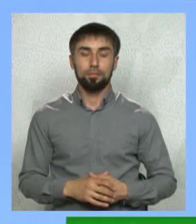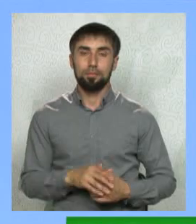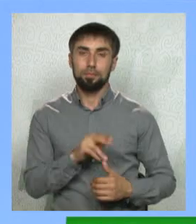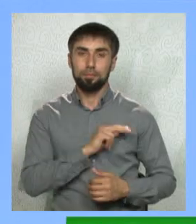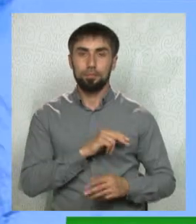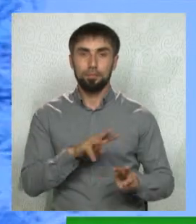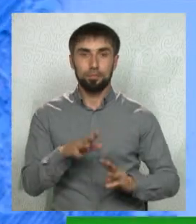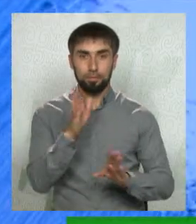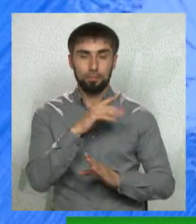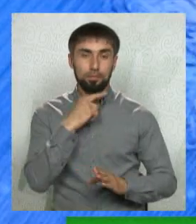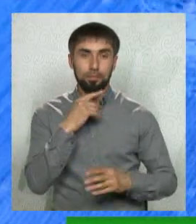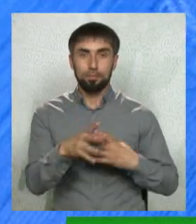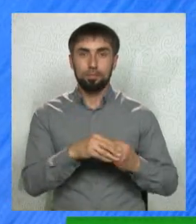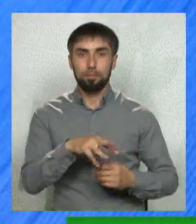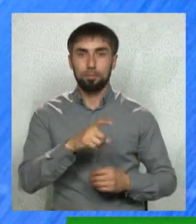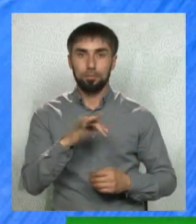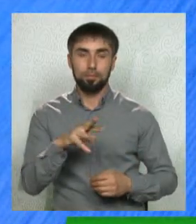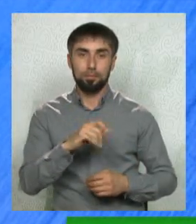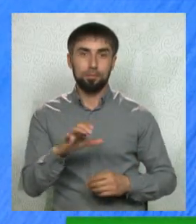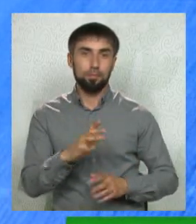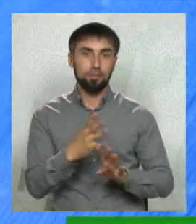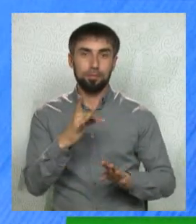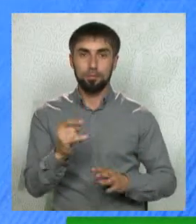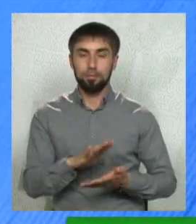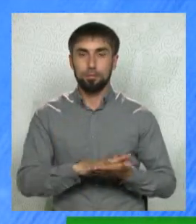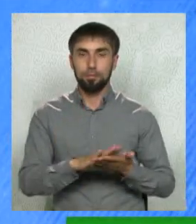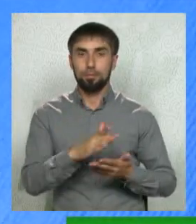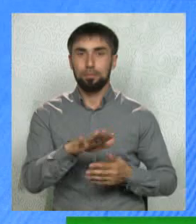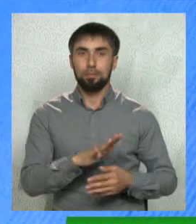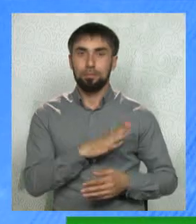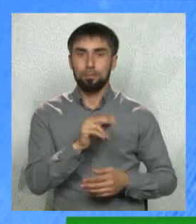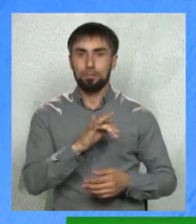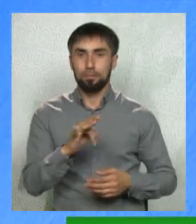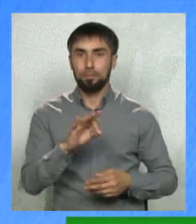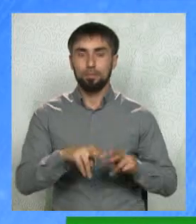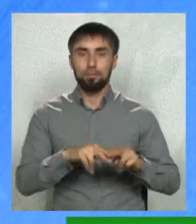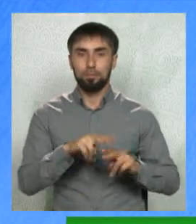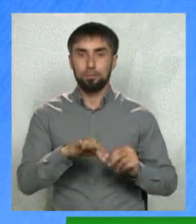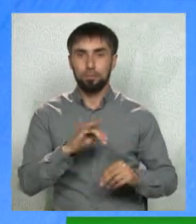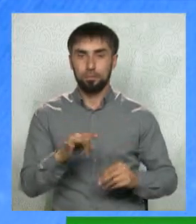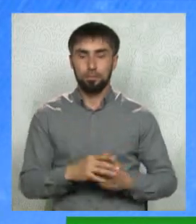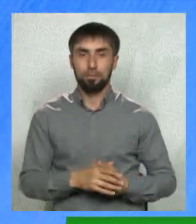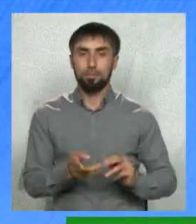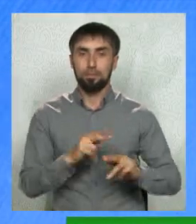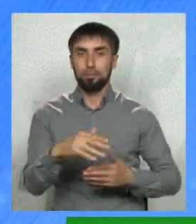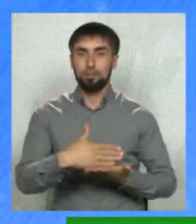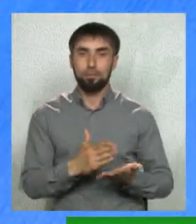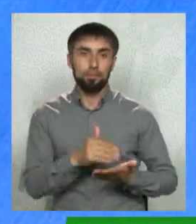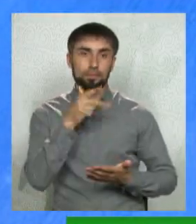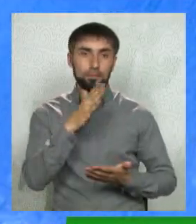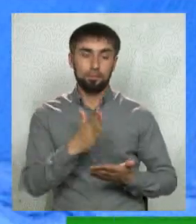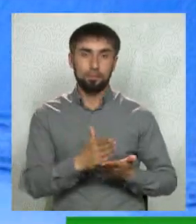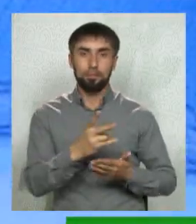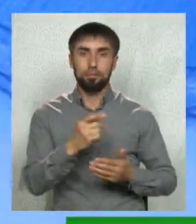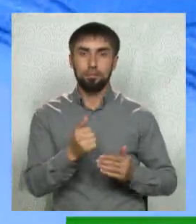Сотрудники Минприроды Ингушетии совместно с мэрией Магаса в очередной раз очистили территорию бывшего карьера от строительного мусора. Этот участок, который находится